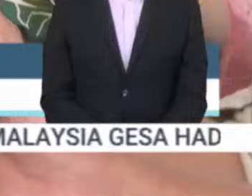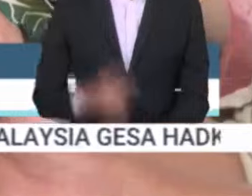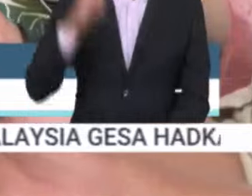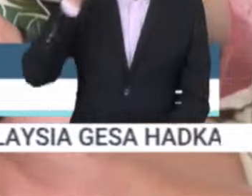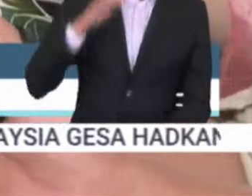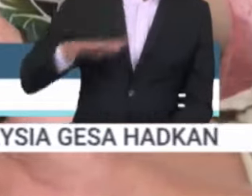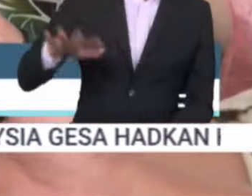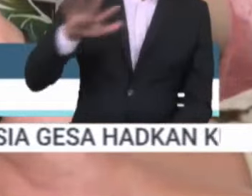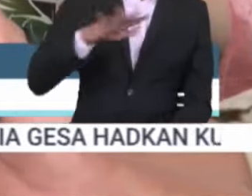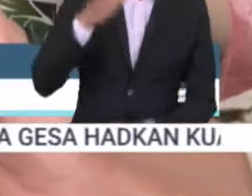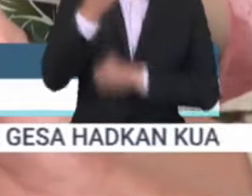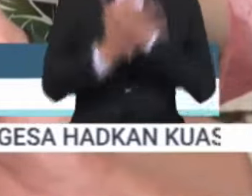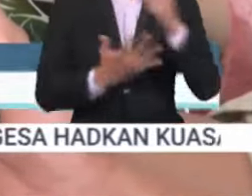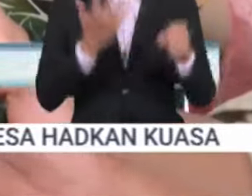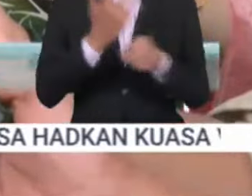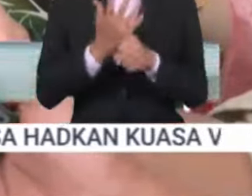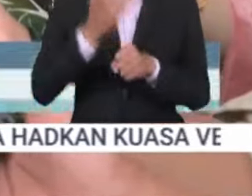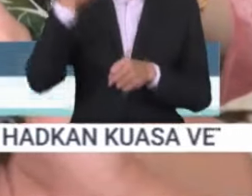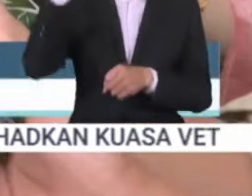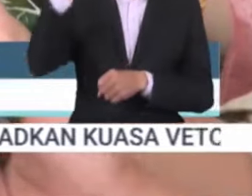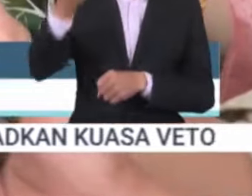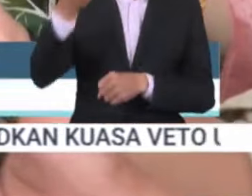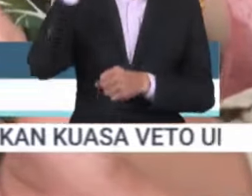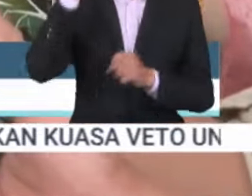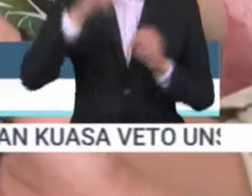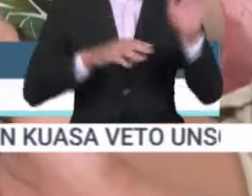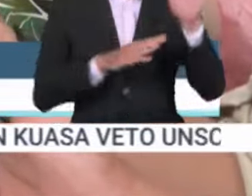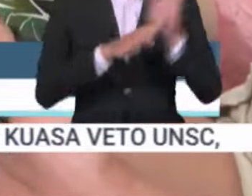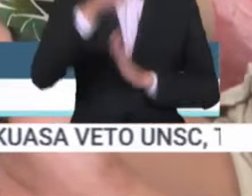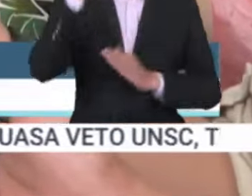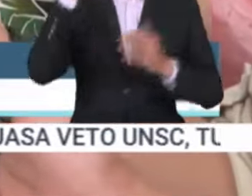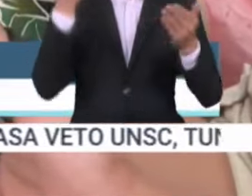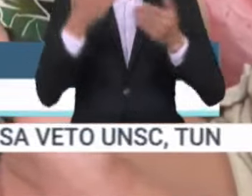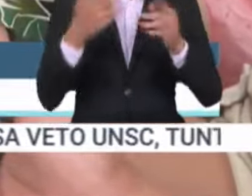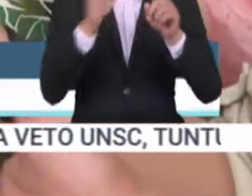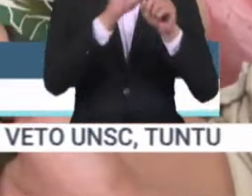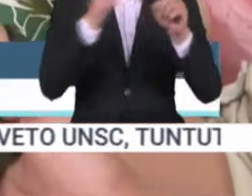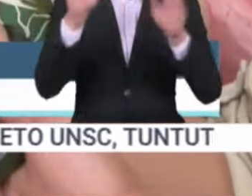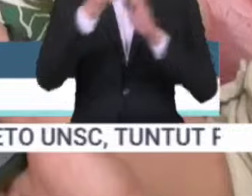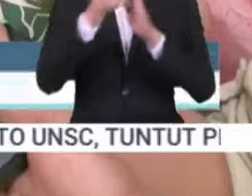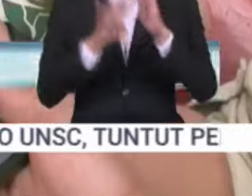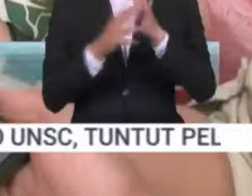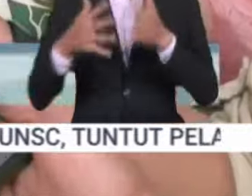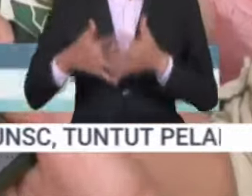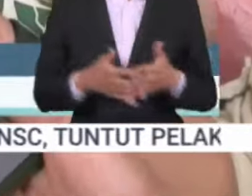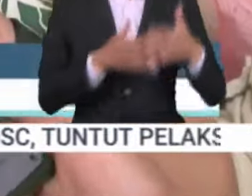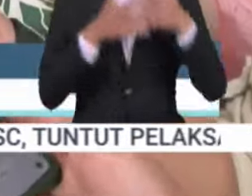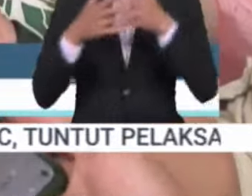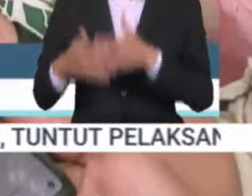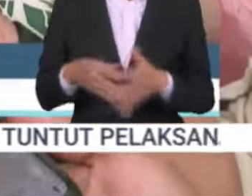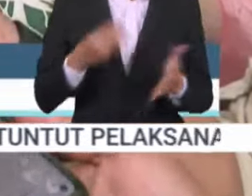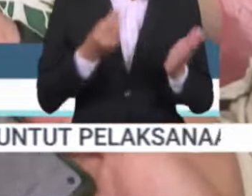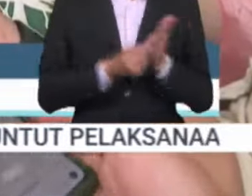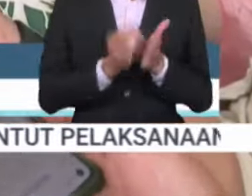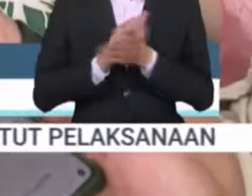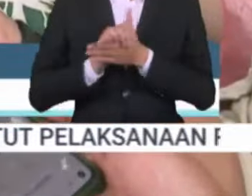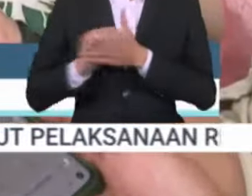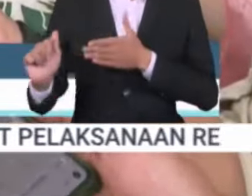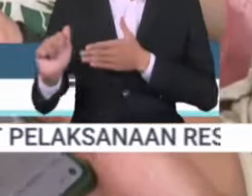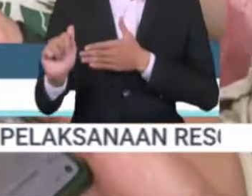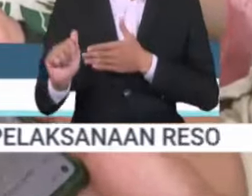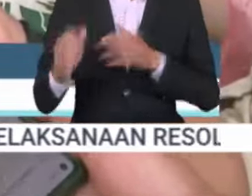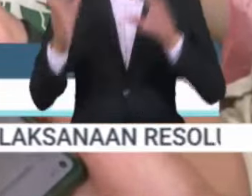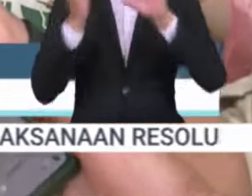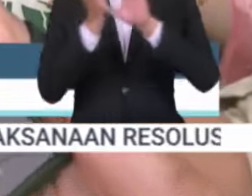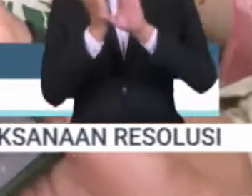Dijangkakan dalam masa 5 tahun, dia akan meningkat hingga lebih kurang dalam hampir $100 bilion. Jadi, tanaman